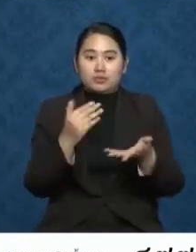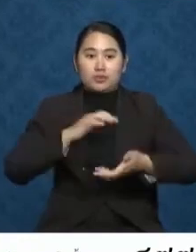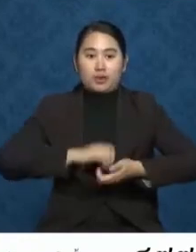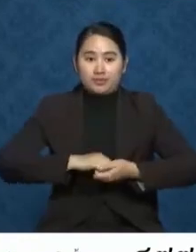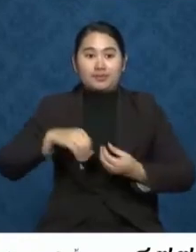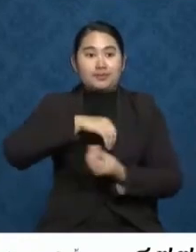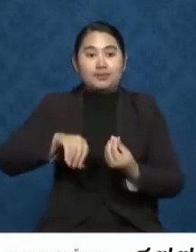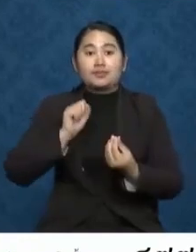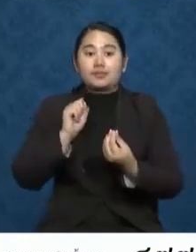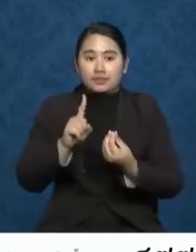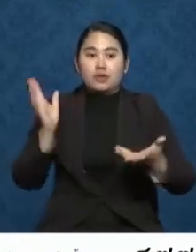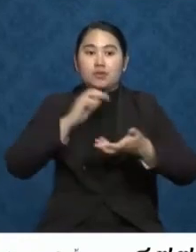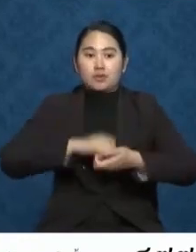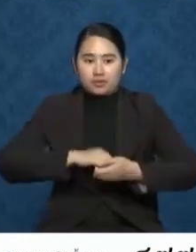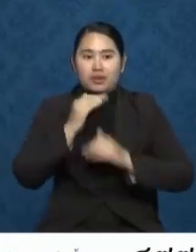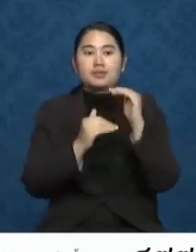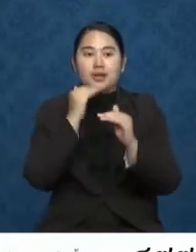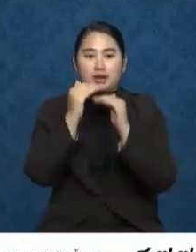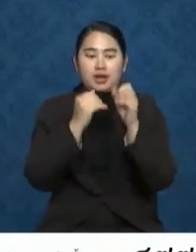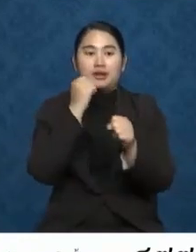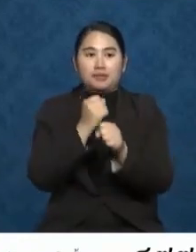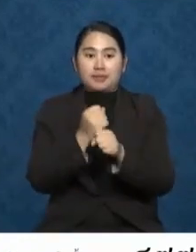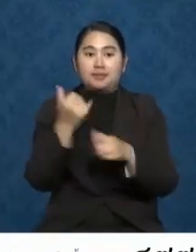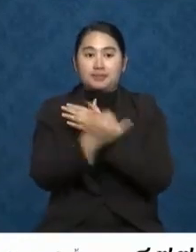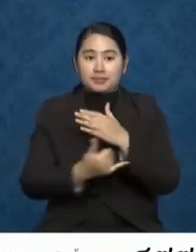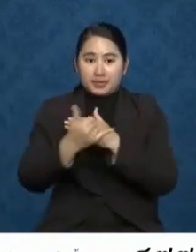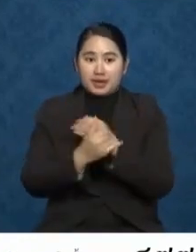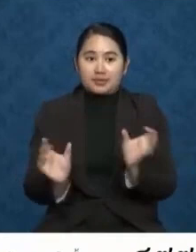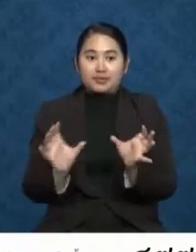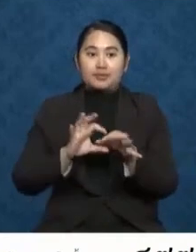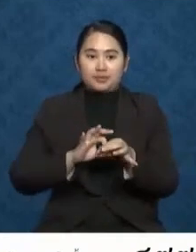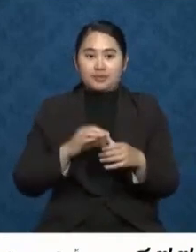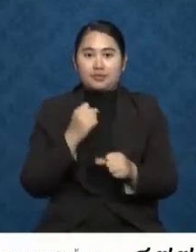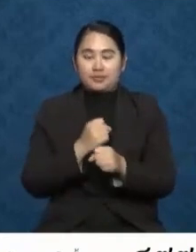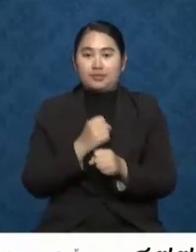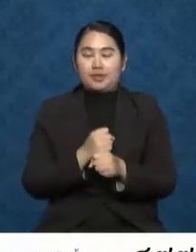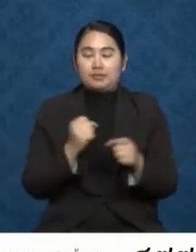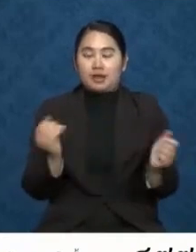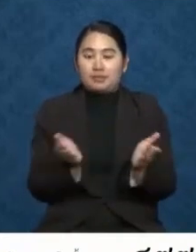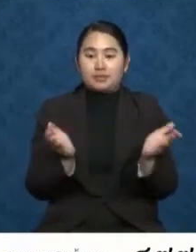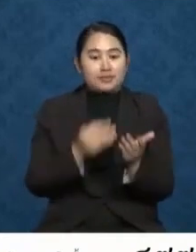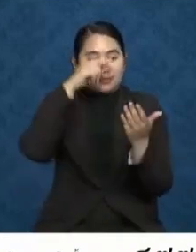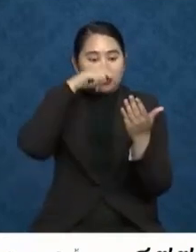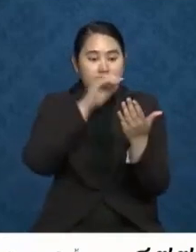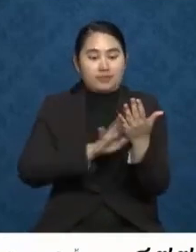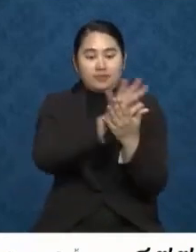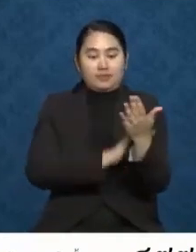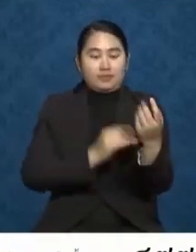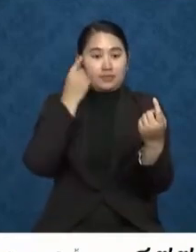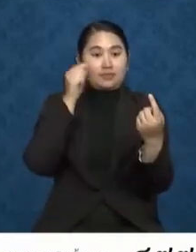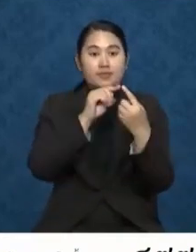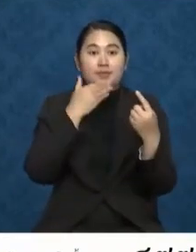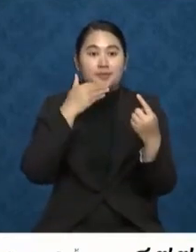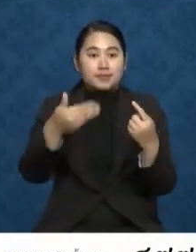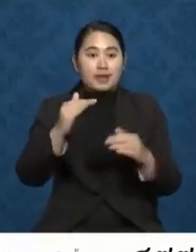รษฐกิจและความร่วมมือเพื่อพัฒนาระหว่างประเทศเพื่อสร้างขีดความสามารถของไทยและบรรลุเป้าหมายการพัฒนาที่ยั่